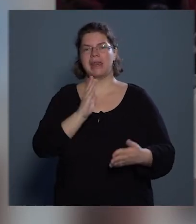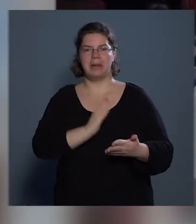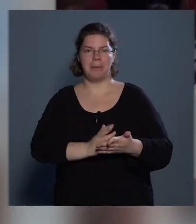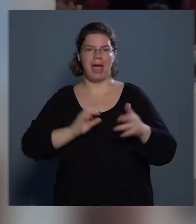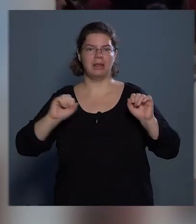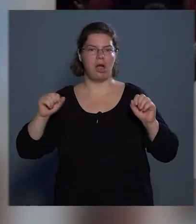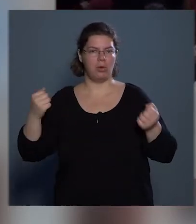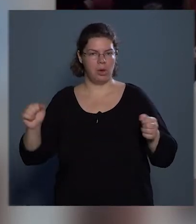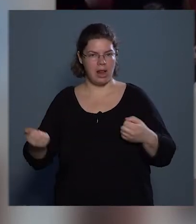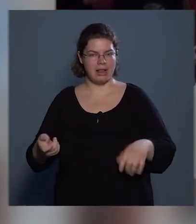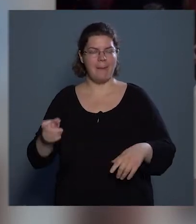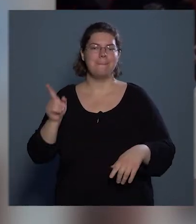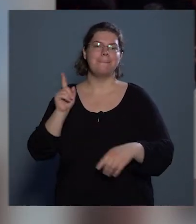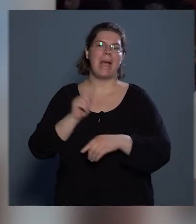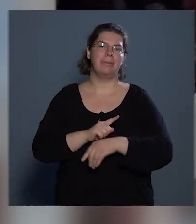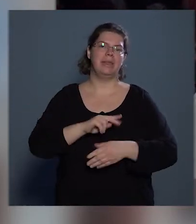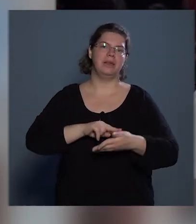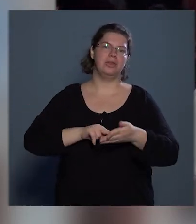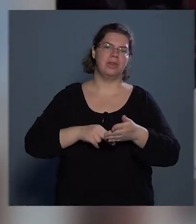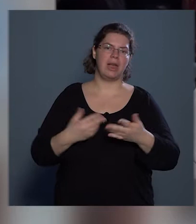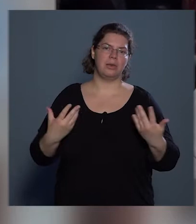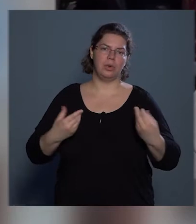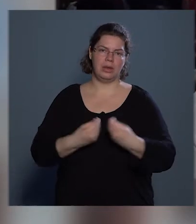gyakorlatilag megbízási szerződéssel is